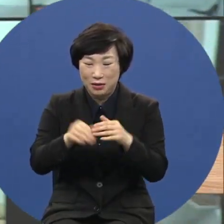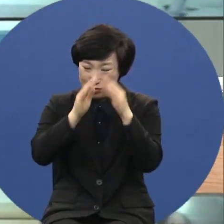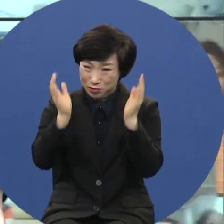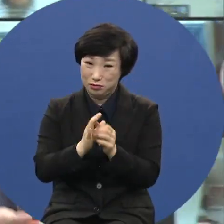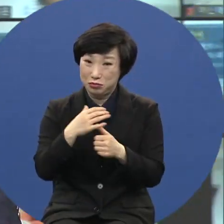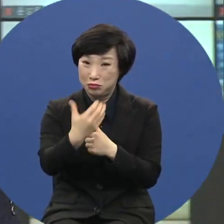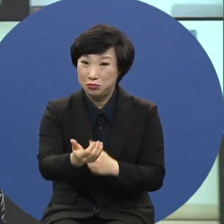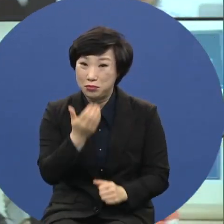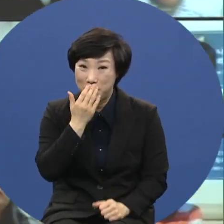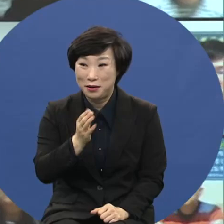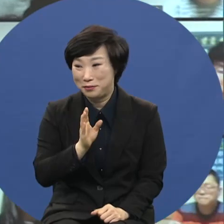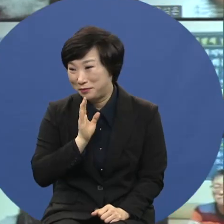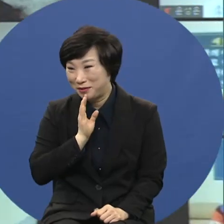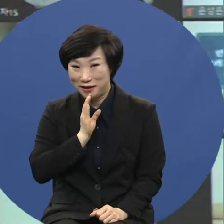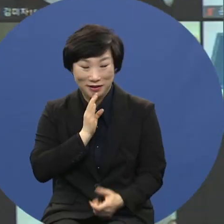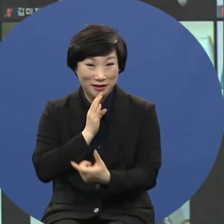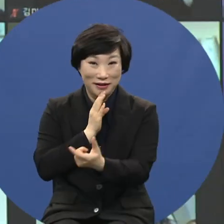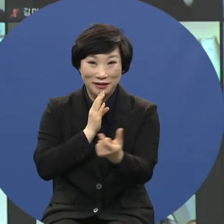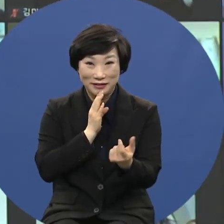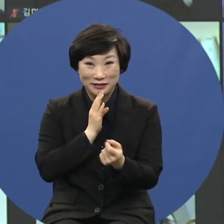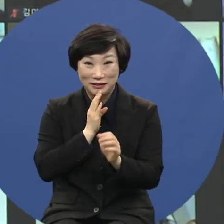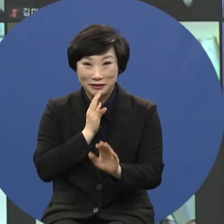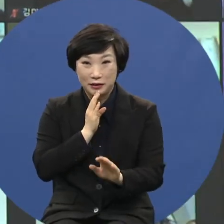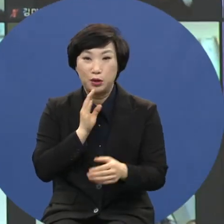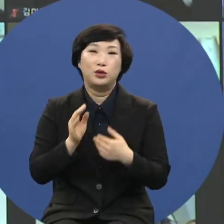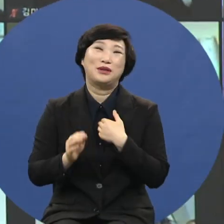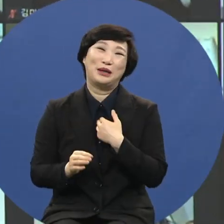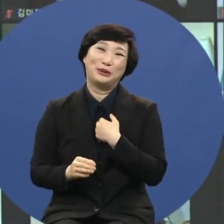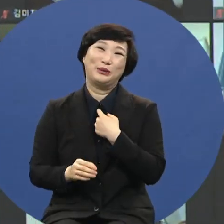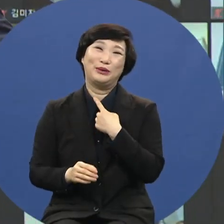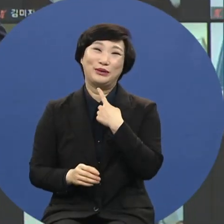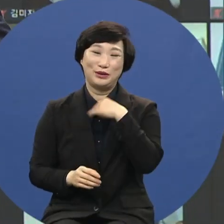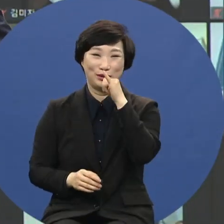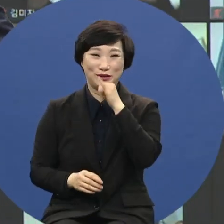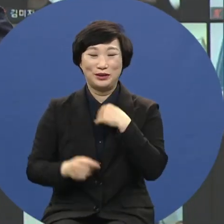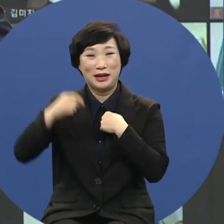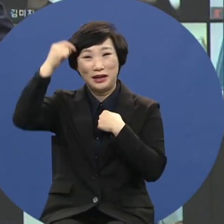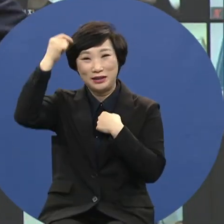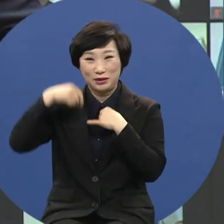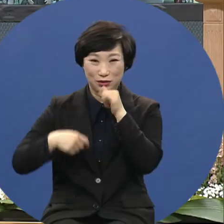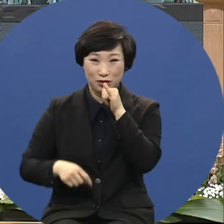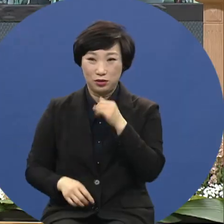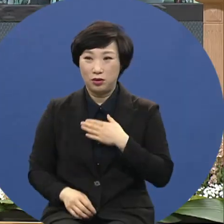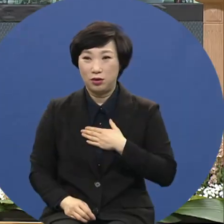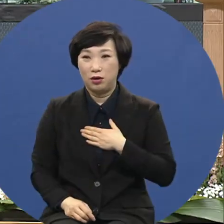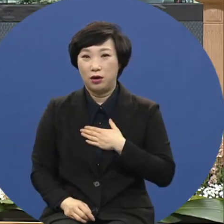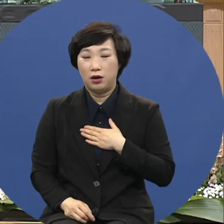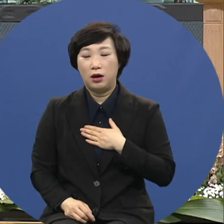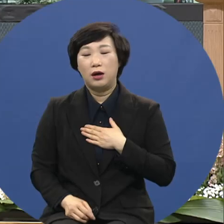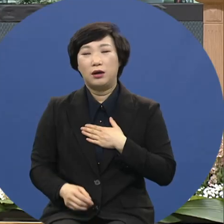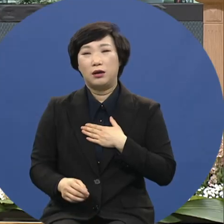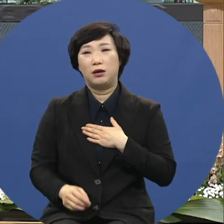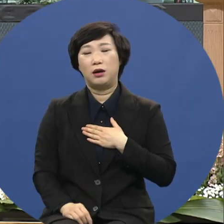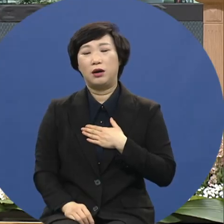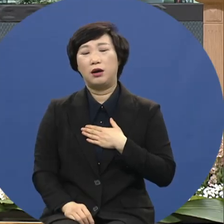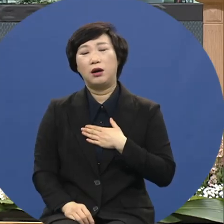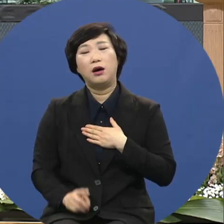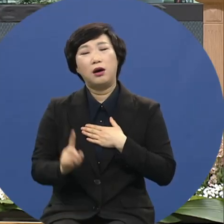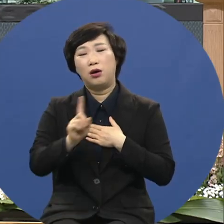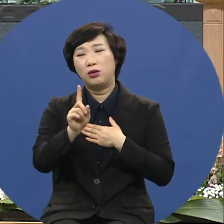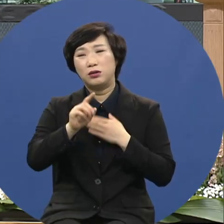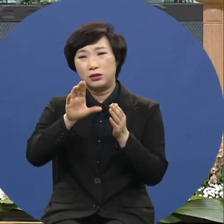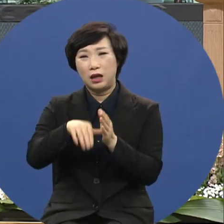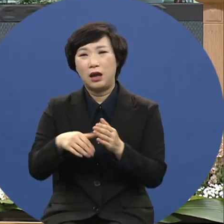그렇지 않습니까, 여러분? 예, 저도 그런 걸 느껴요. 예, 어느 한쪽이 너무